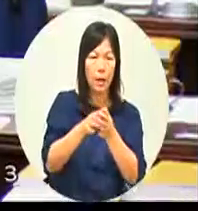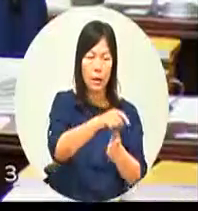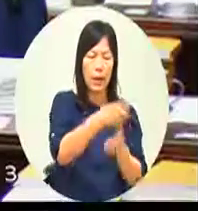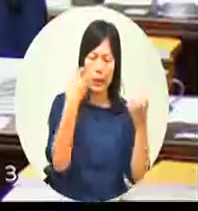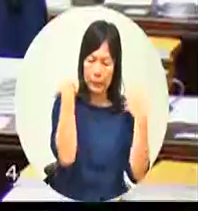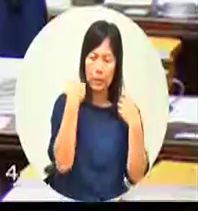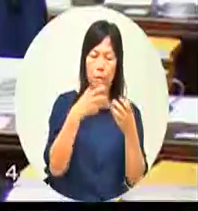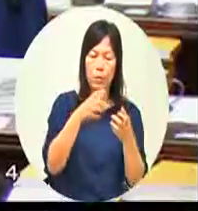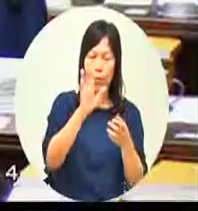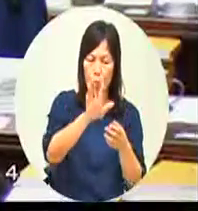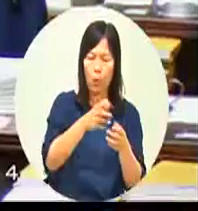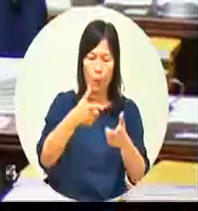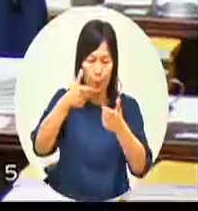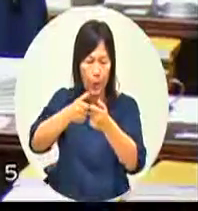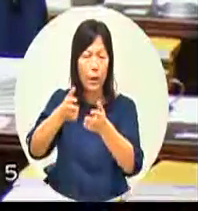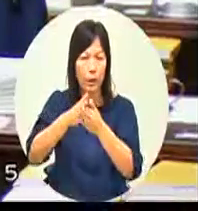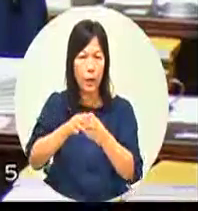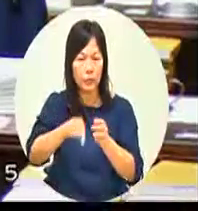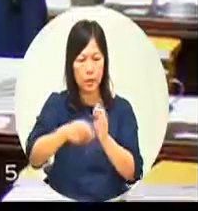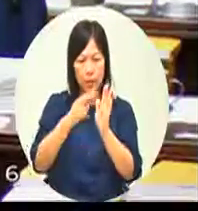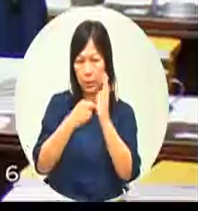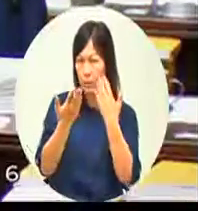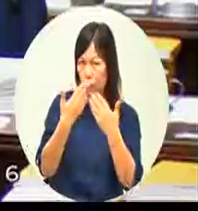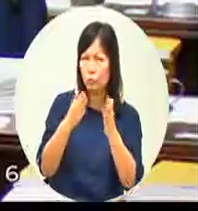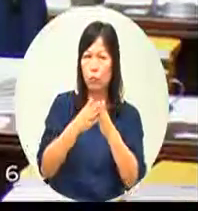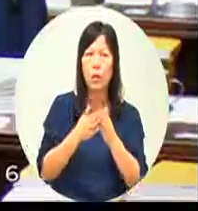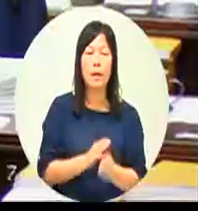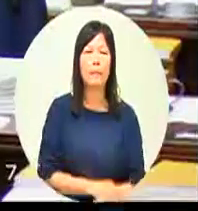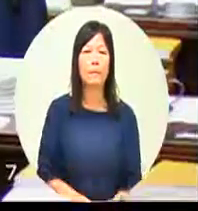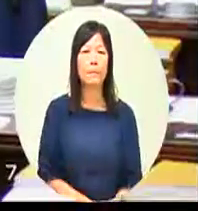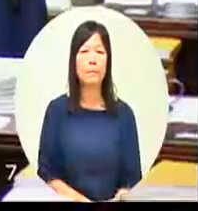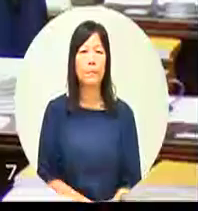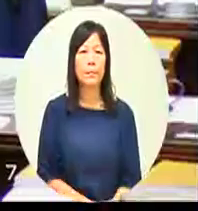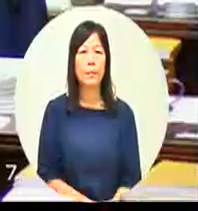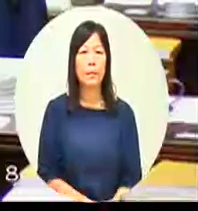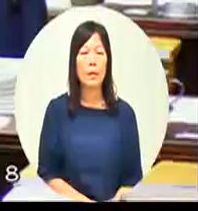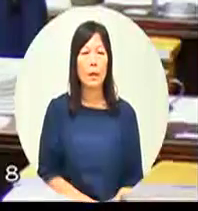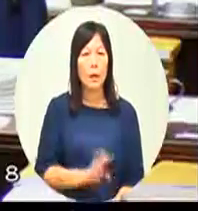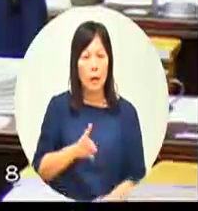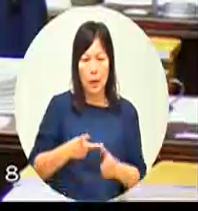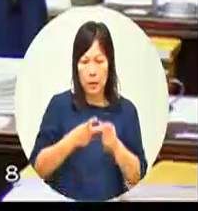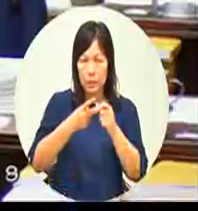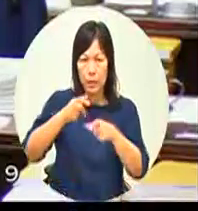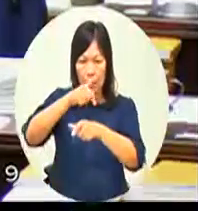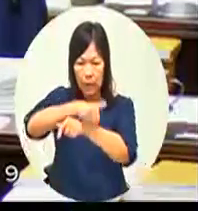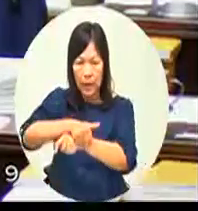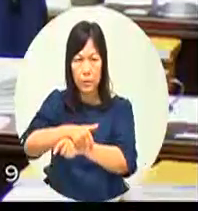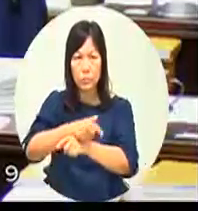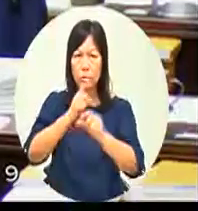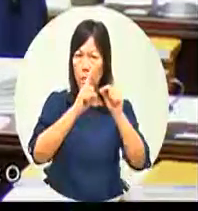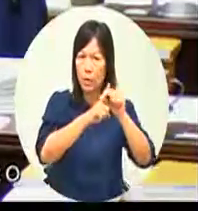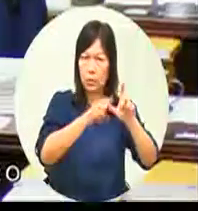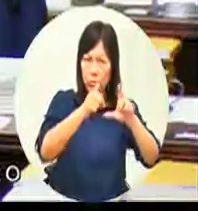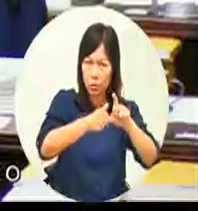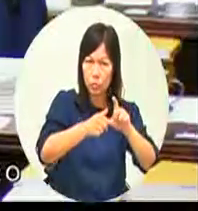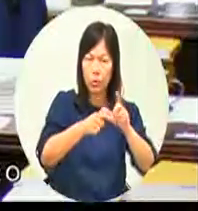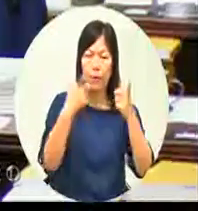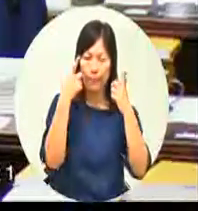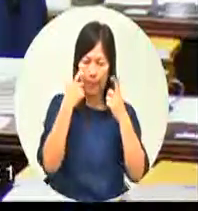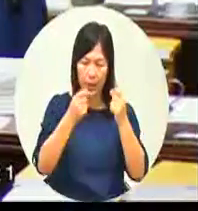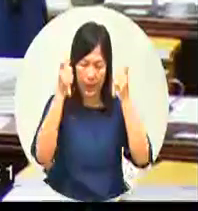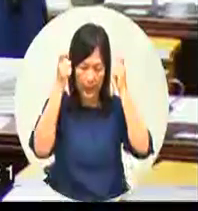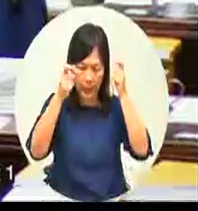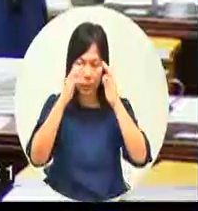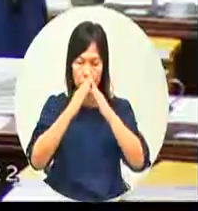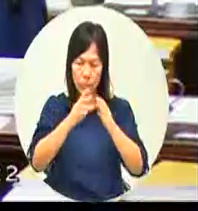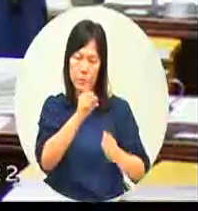须要配合我们啦。我想这个先要厘清。那第二个就是说，南区厂跟中区厂其实是原来高雄市是自